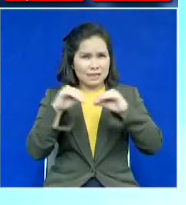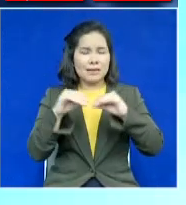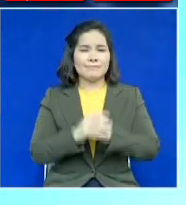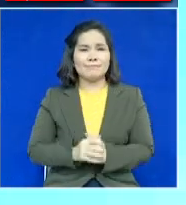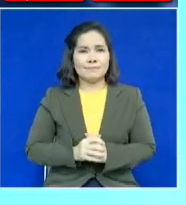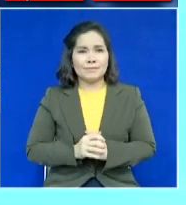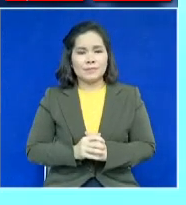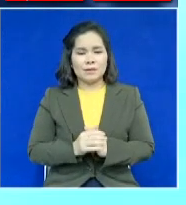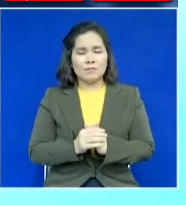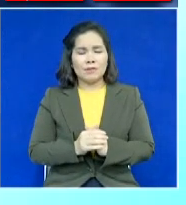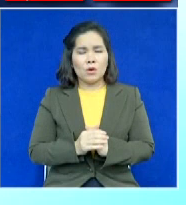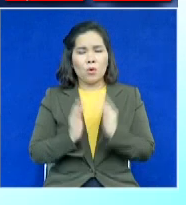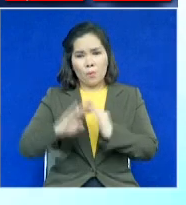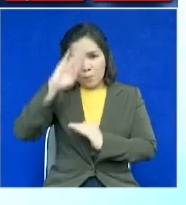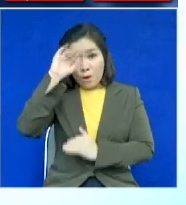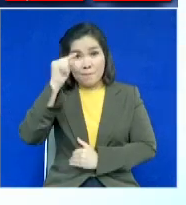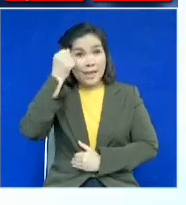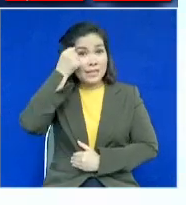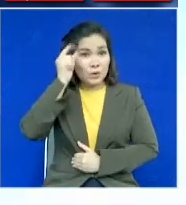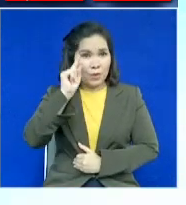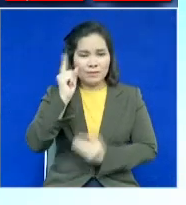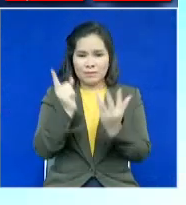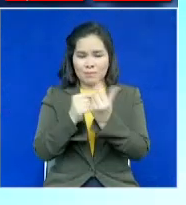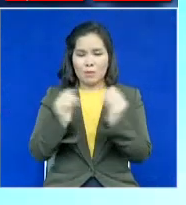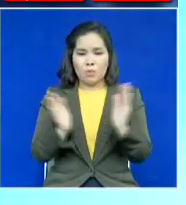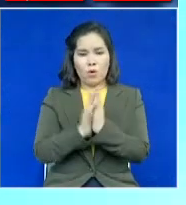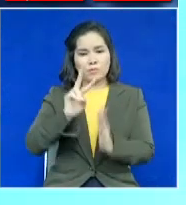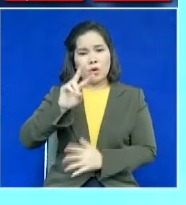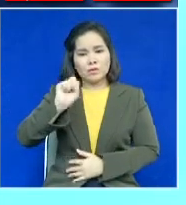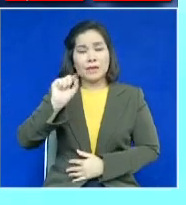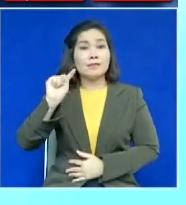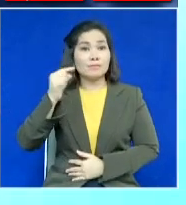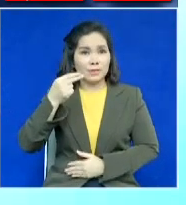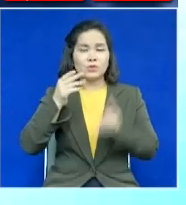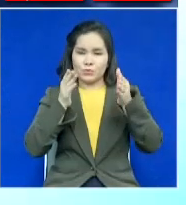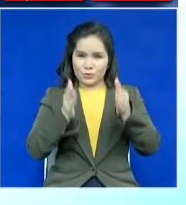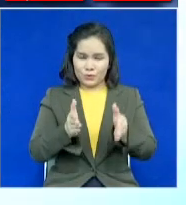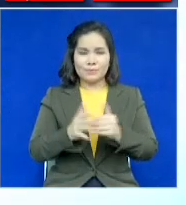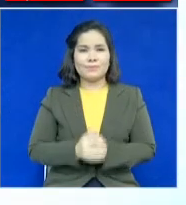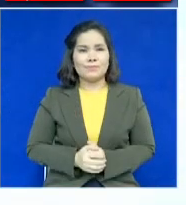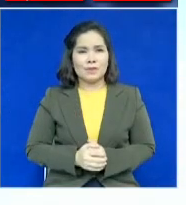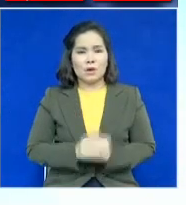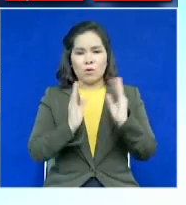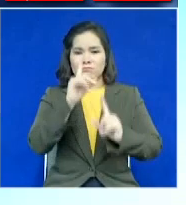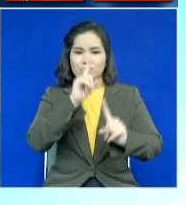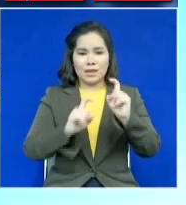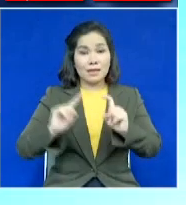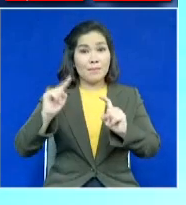ยมีจำนวนผู้ป่วยรายใหม่ในวันนี้นะคะมากถึง 210,000 รายและมีผู้เสียชีวิ